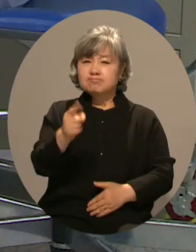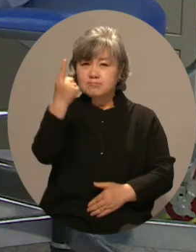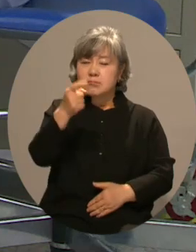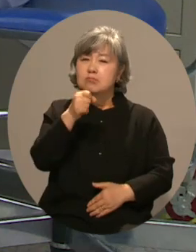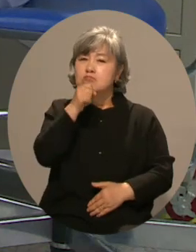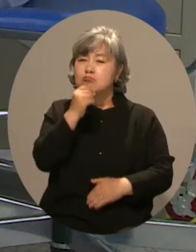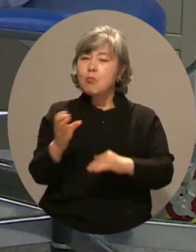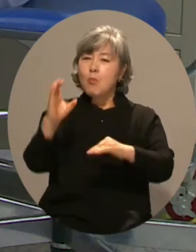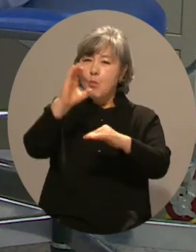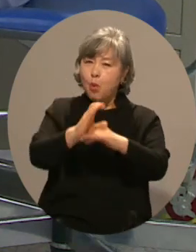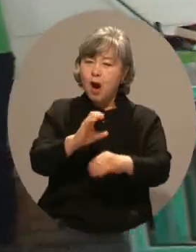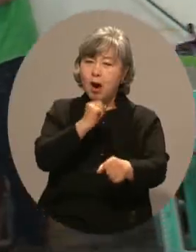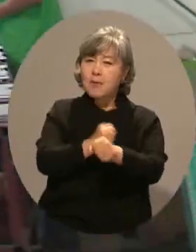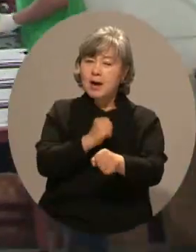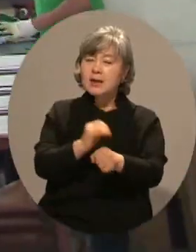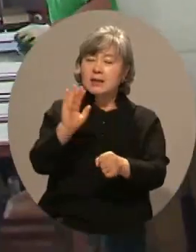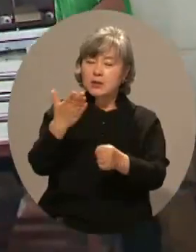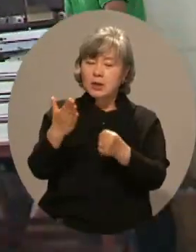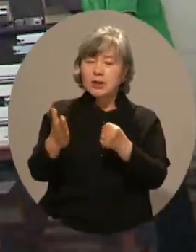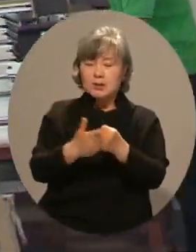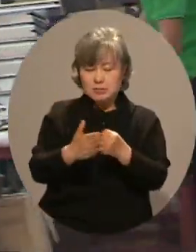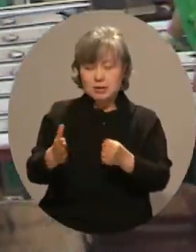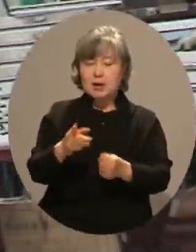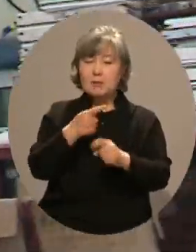노마스크 효과에 대한 기대감 등이 반영된 것으로 풀이됩니다